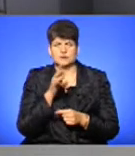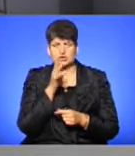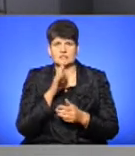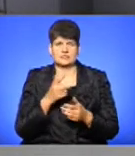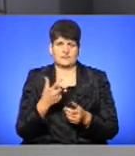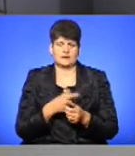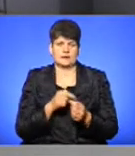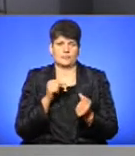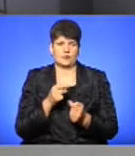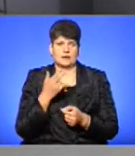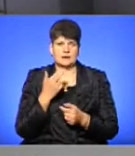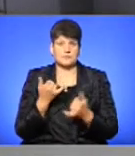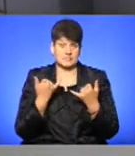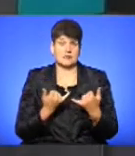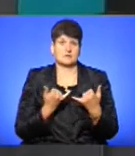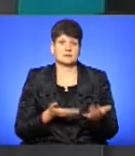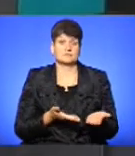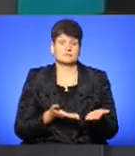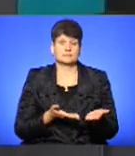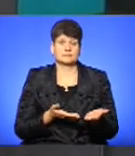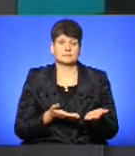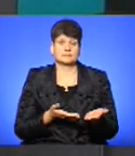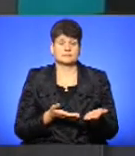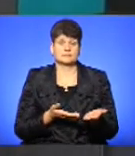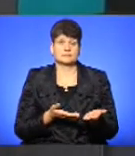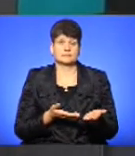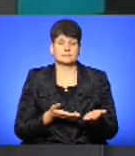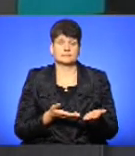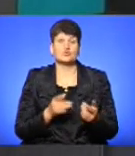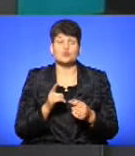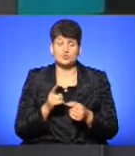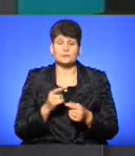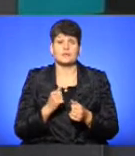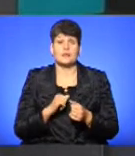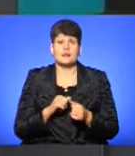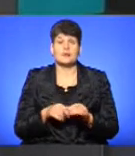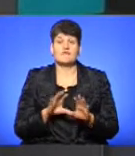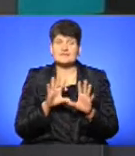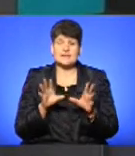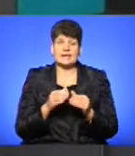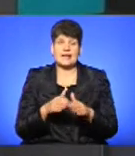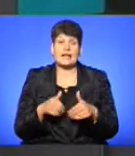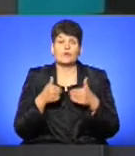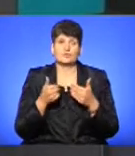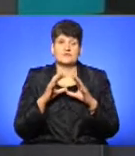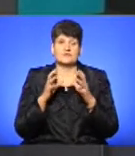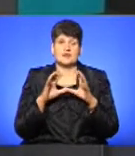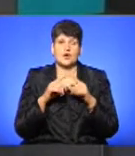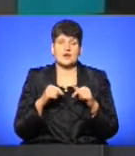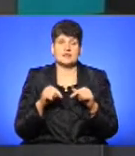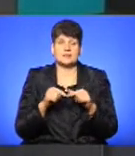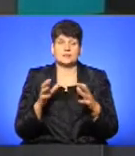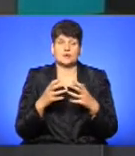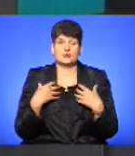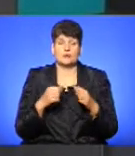грипу? Зараз. Ну, скажу чому. Взагалі рекомендую Всесвітню організацію охорони здоров'я починати